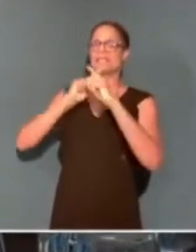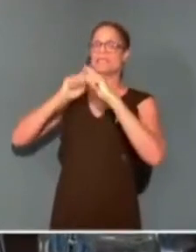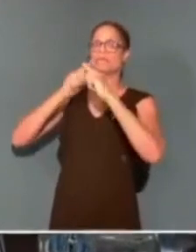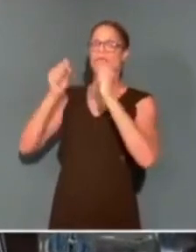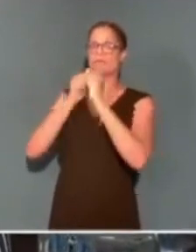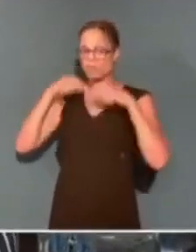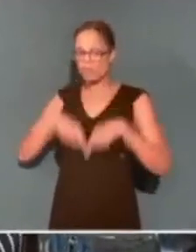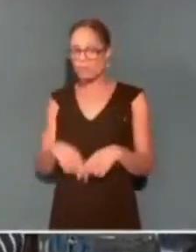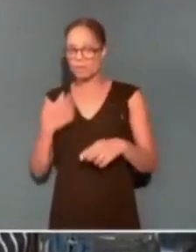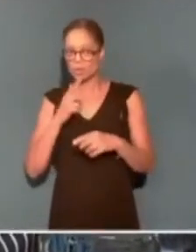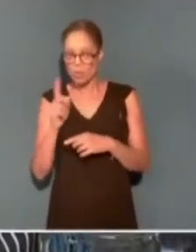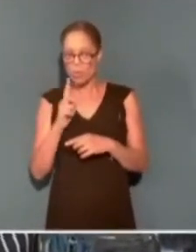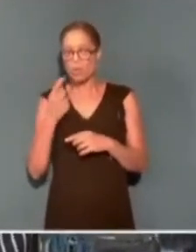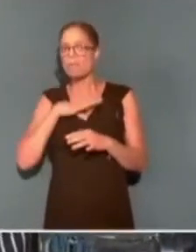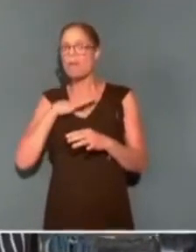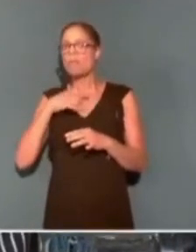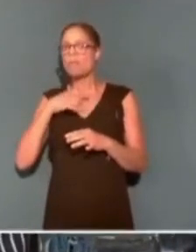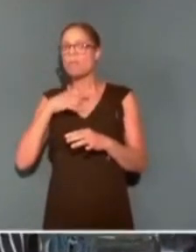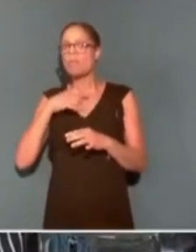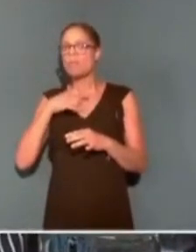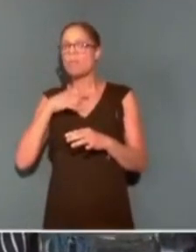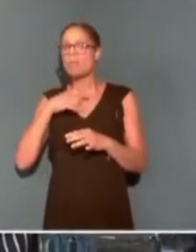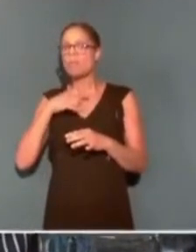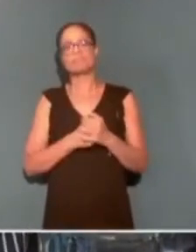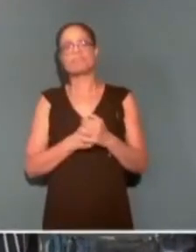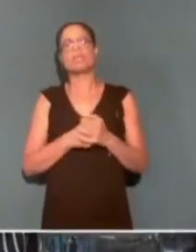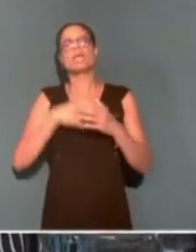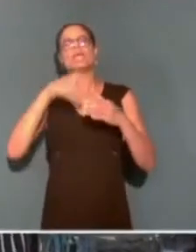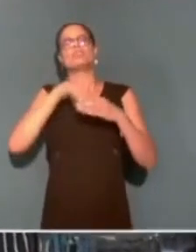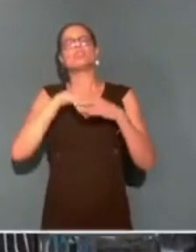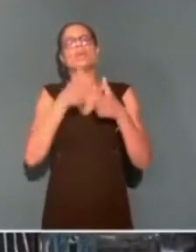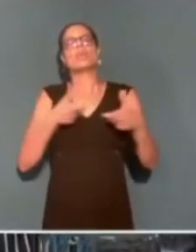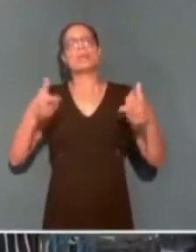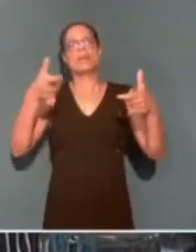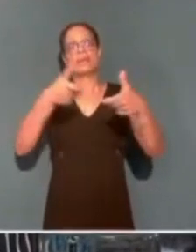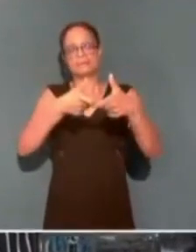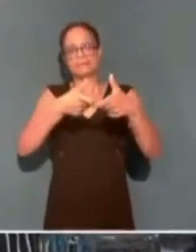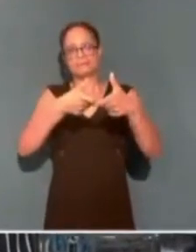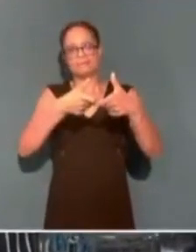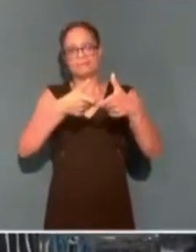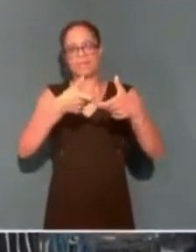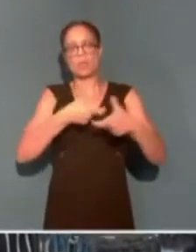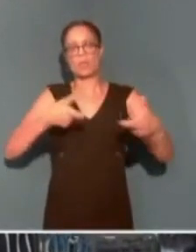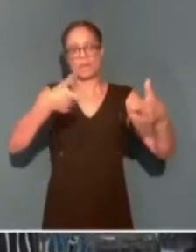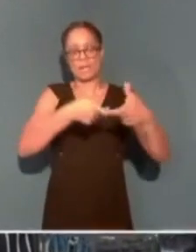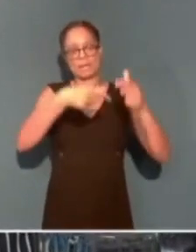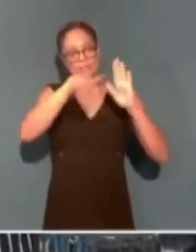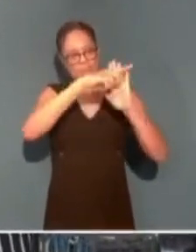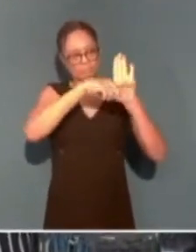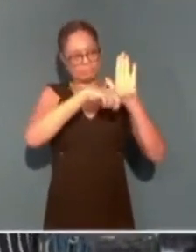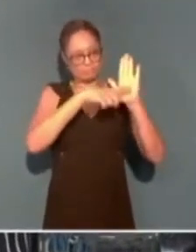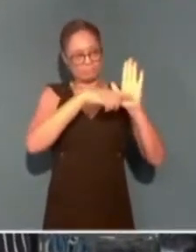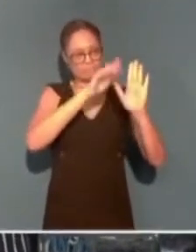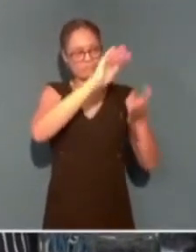que ce que j'ai compris, les résolutions du Congrès sont transmises à l'Assemblée de Martinique,